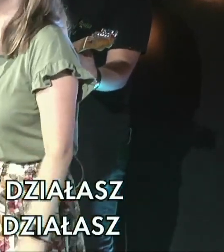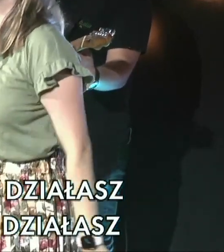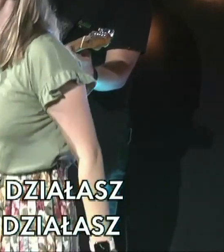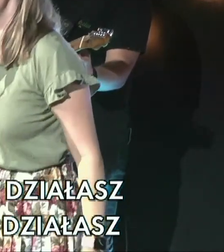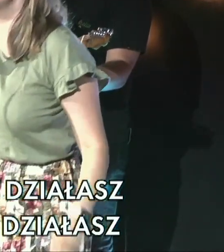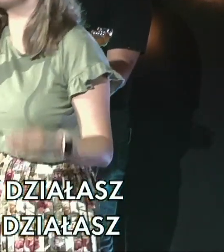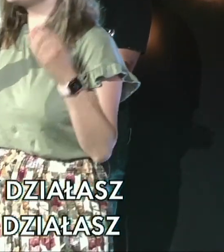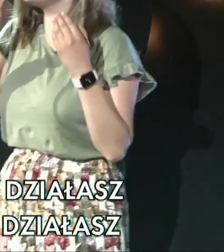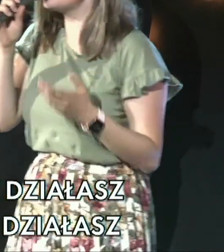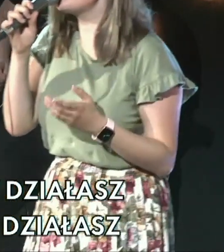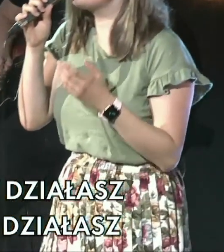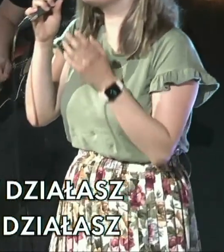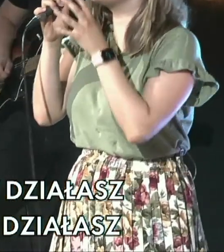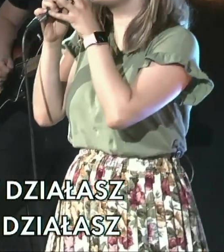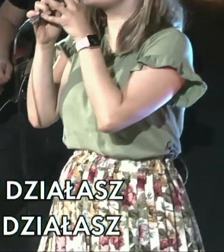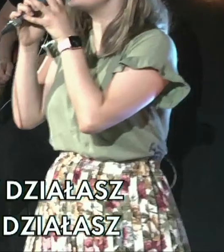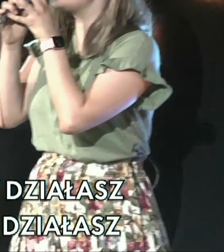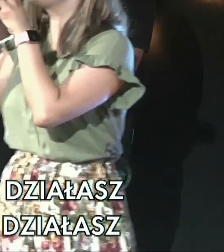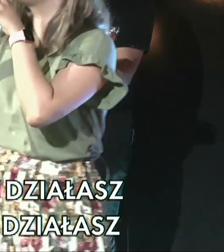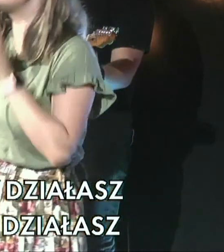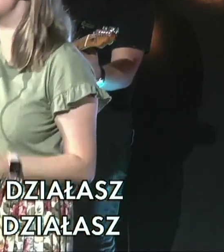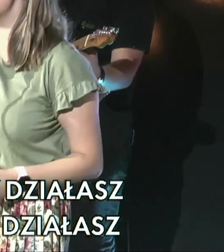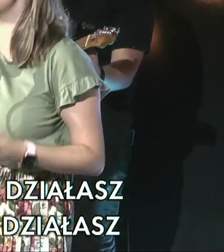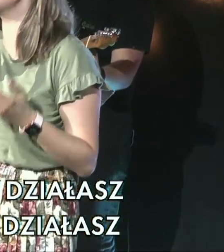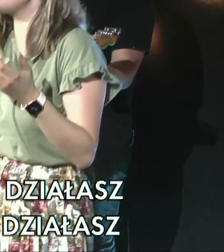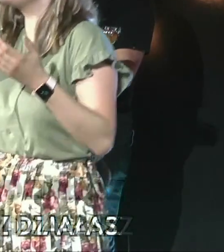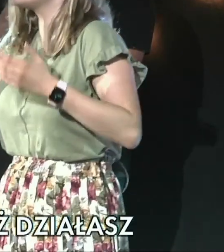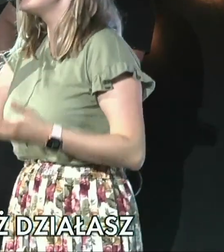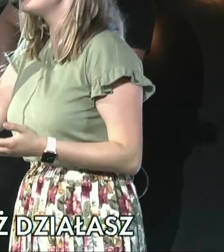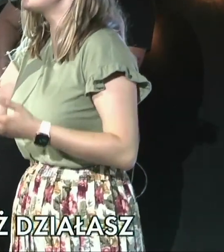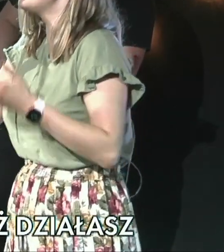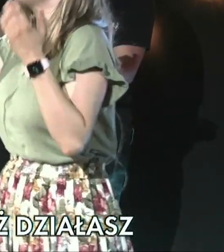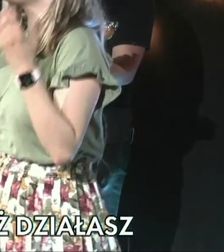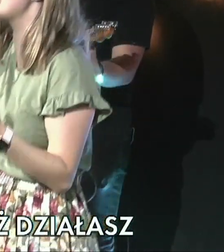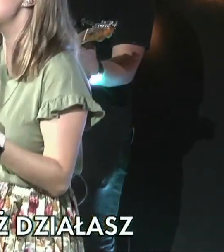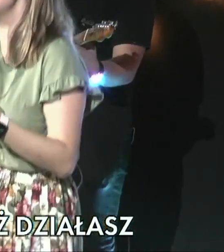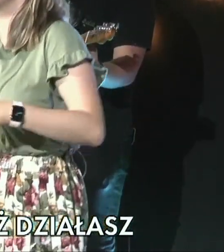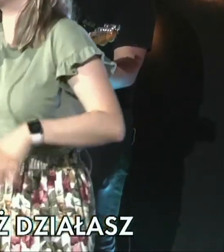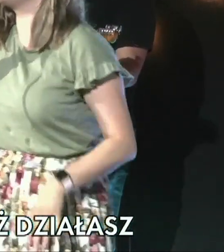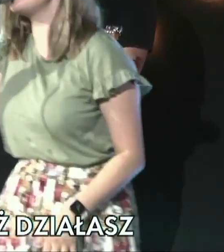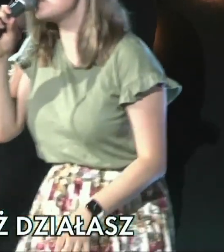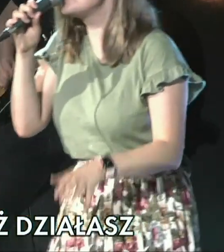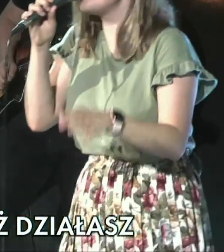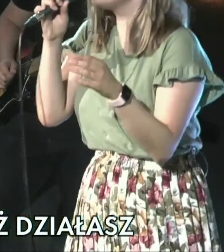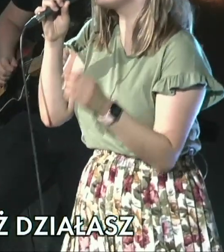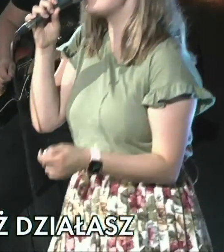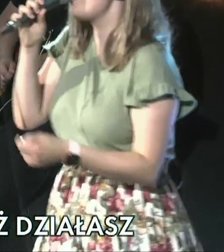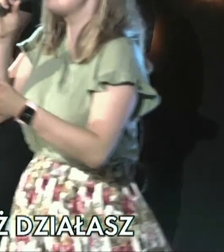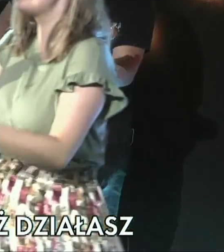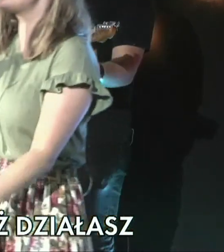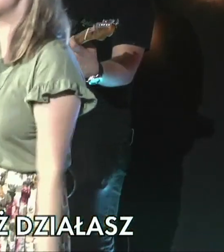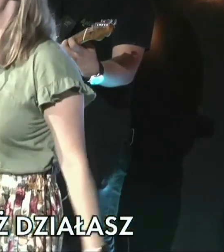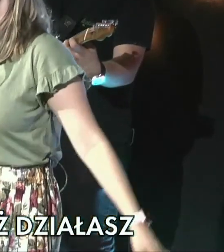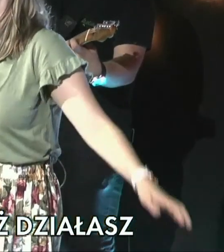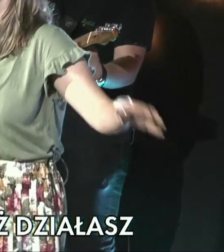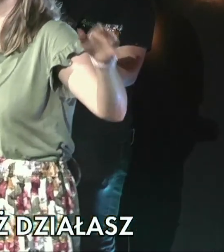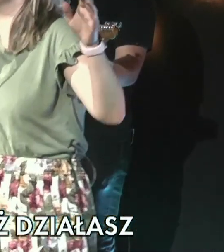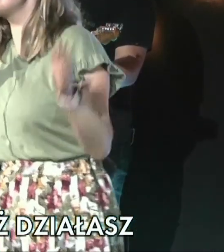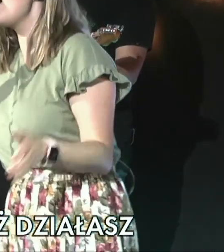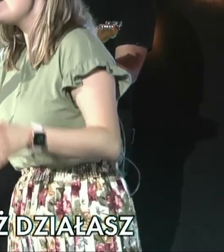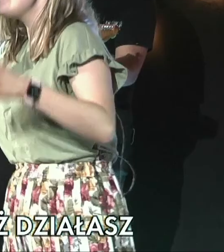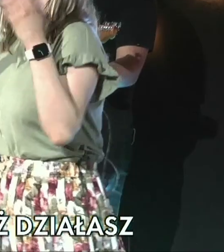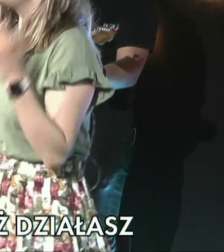słaby, odrzucony, nie ma to znaczenia. On chce, właściciel winnicy chce cię zapłacić dniówkę. Chce, żebyś był